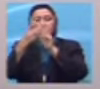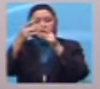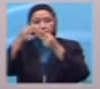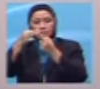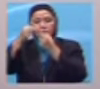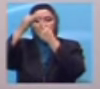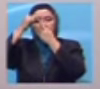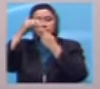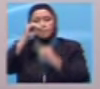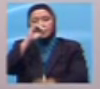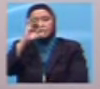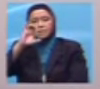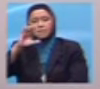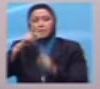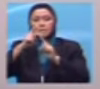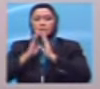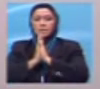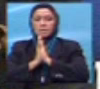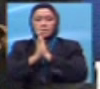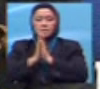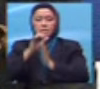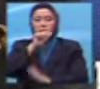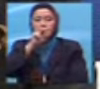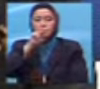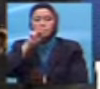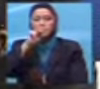Sri Syed Hamid Alba.